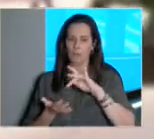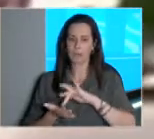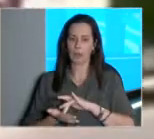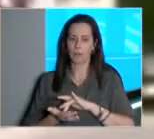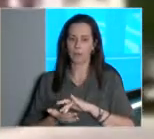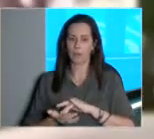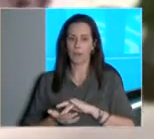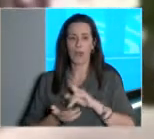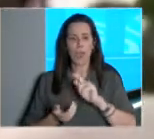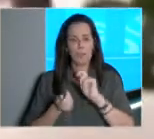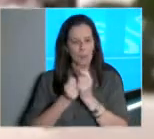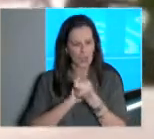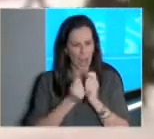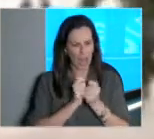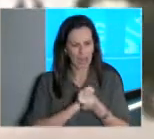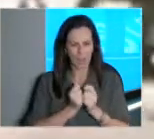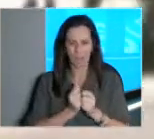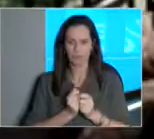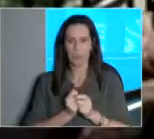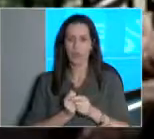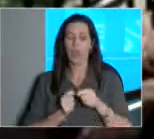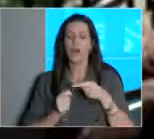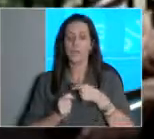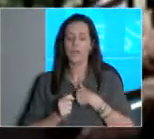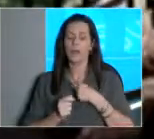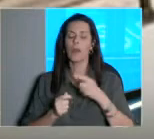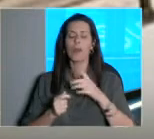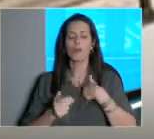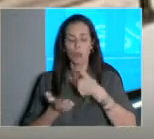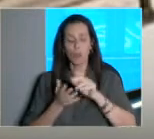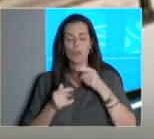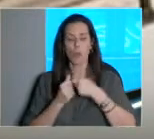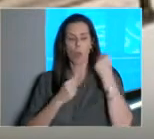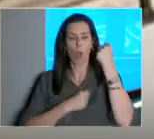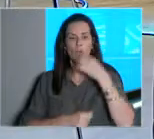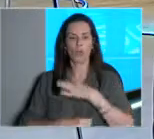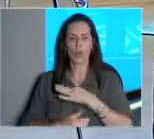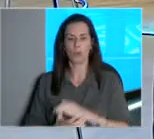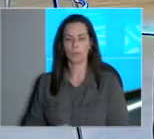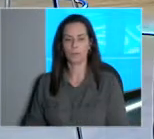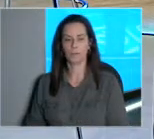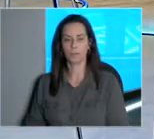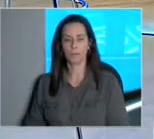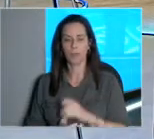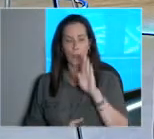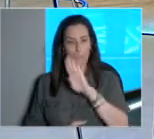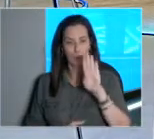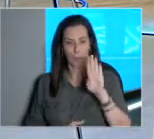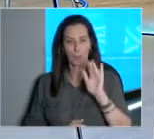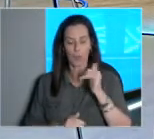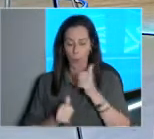הם לובשים צורה, משנים צורה, והקיום שלנו תלוי בעוצמתנו. טוב, הוא אמנם